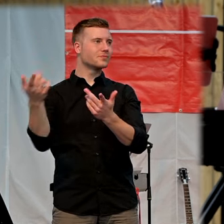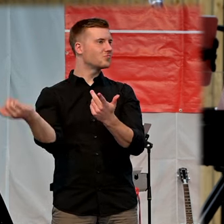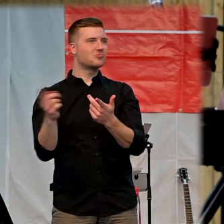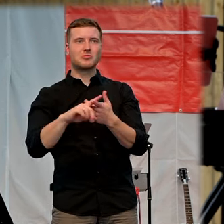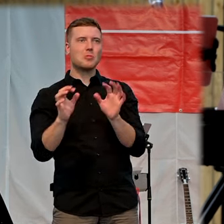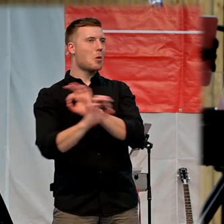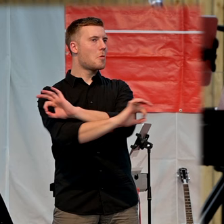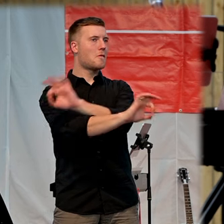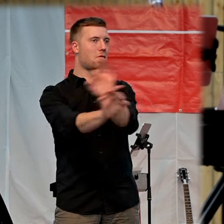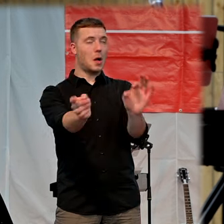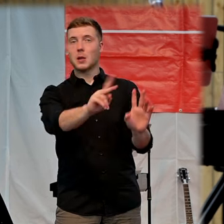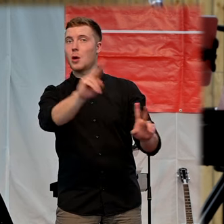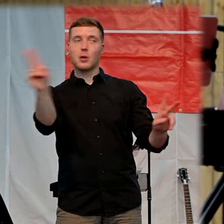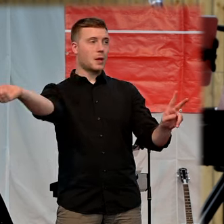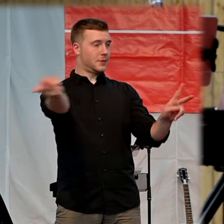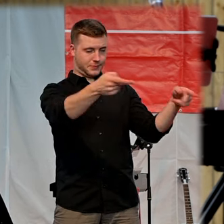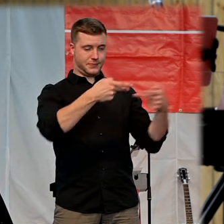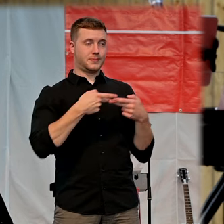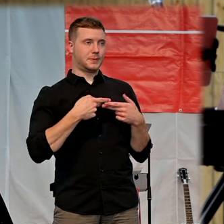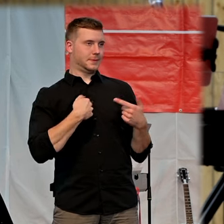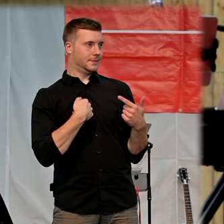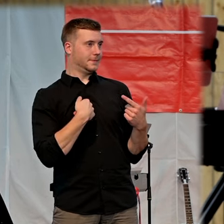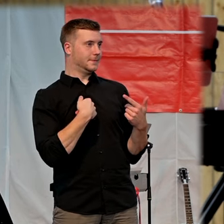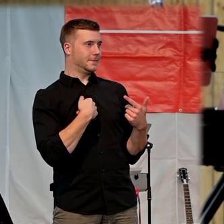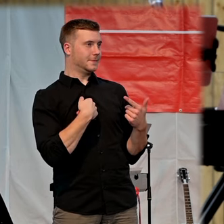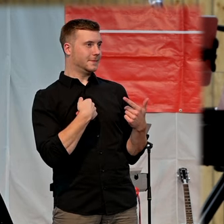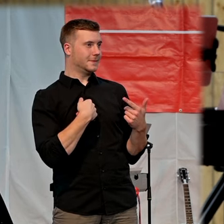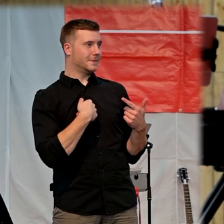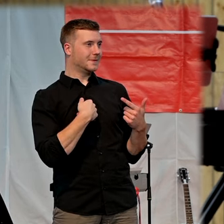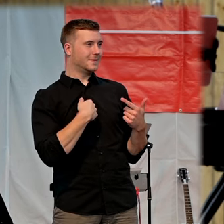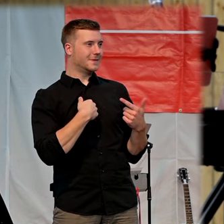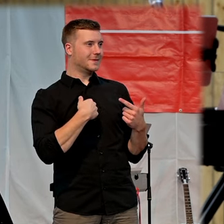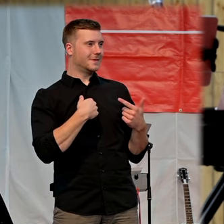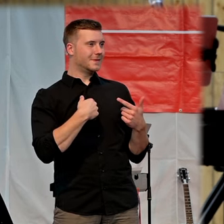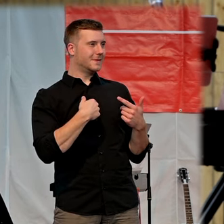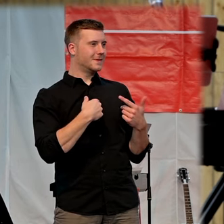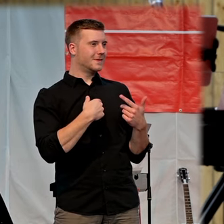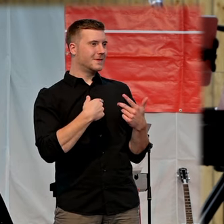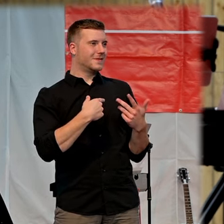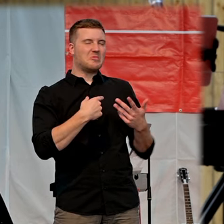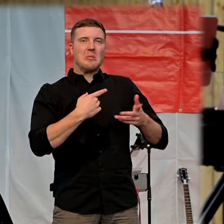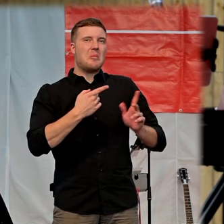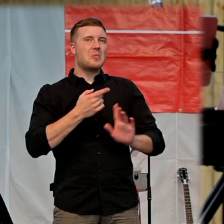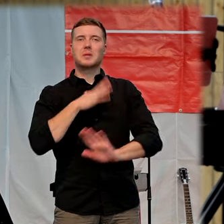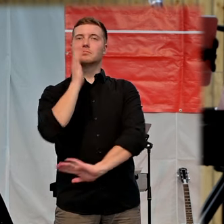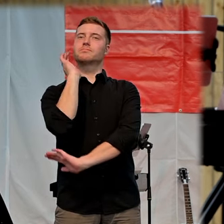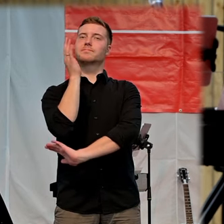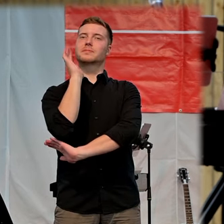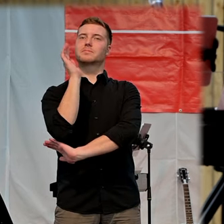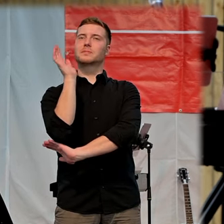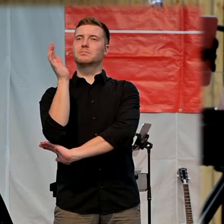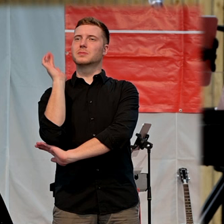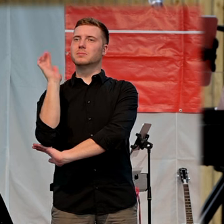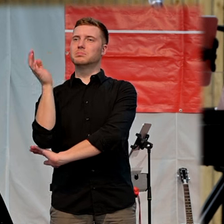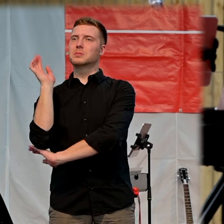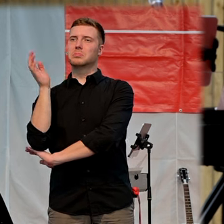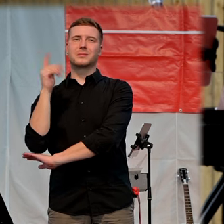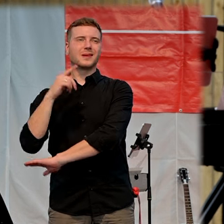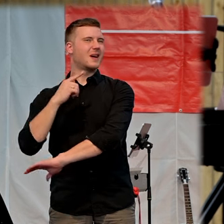Pastor. Ich habe nichts zu sagen, nur dumme Klugheiten. Das interessiert keinen